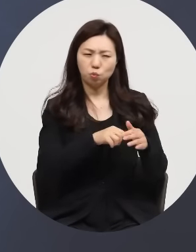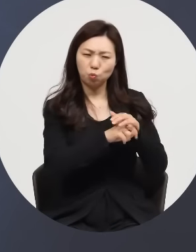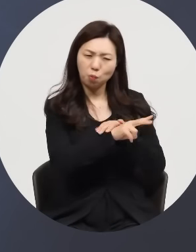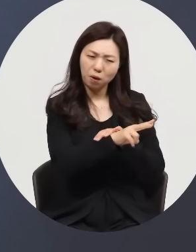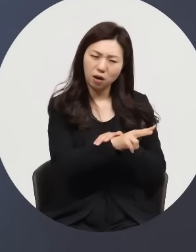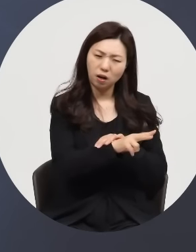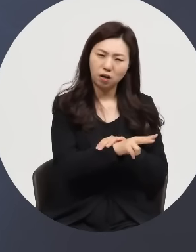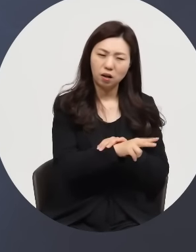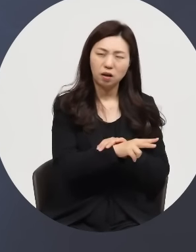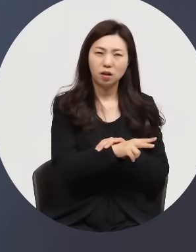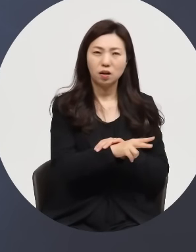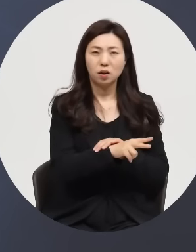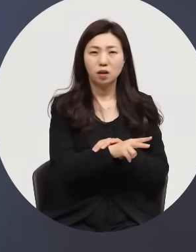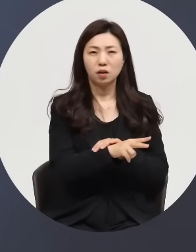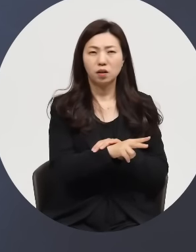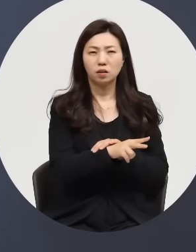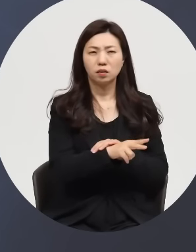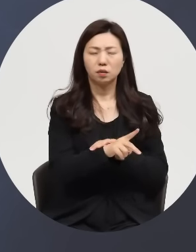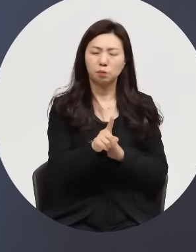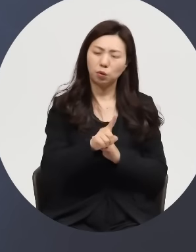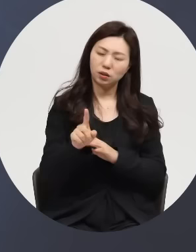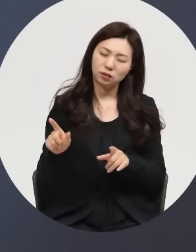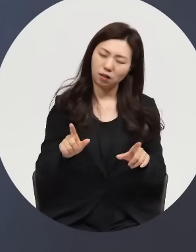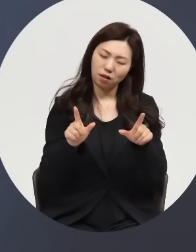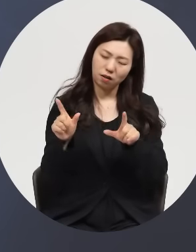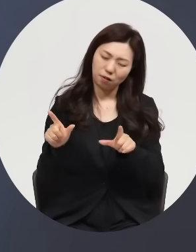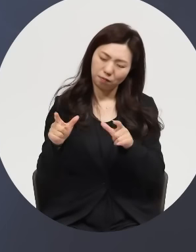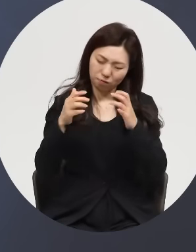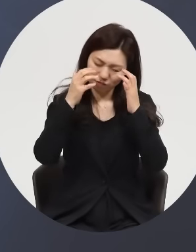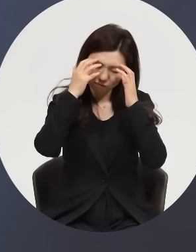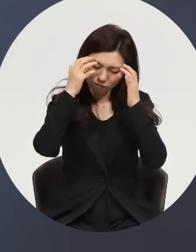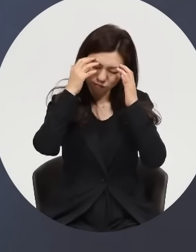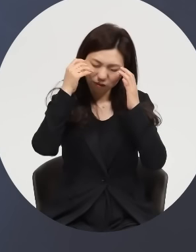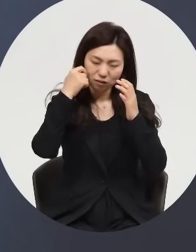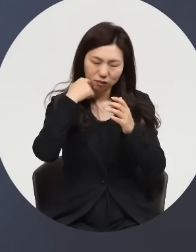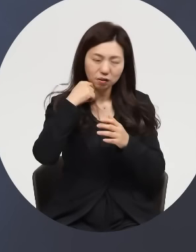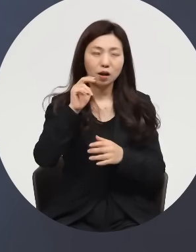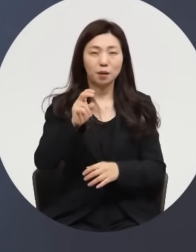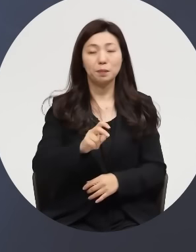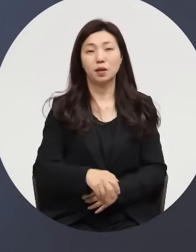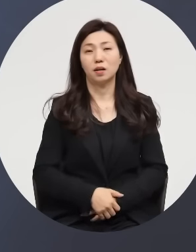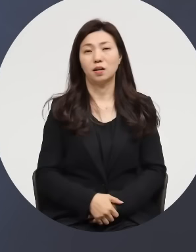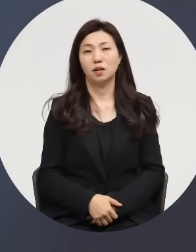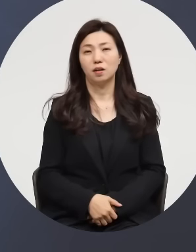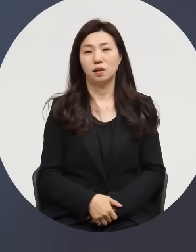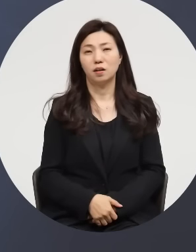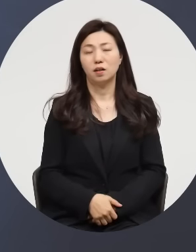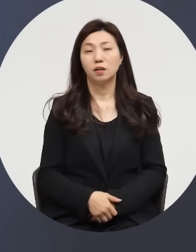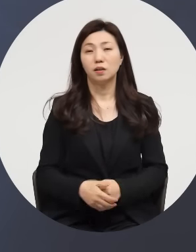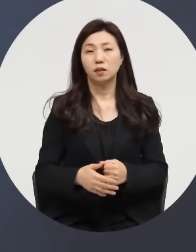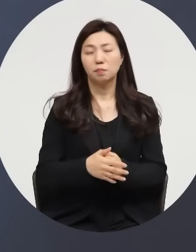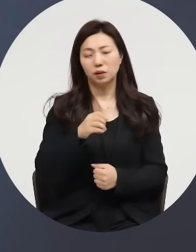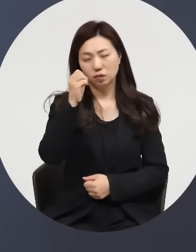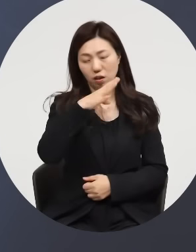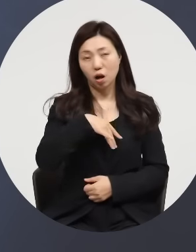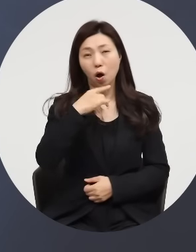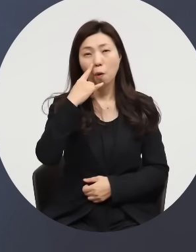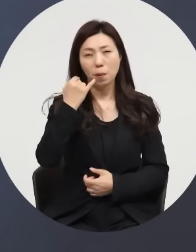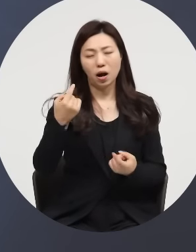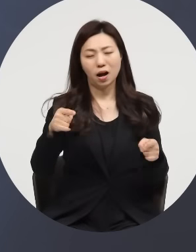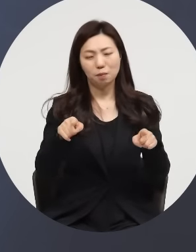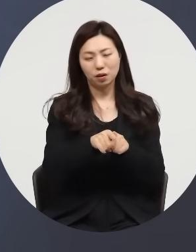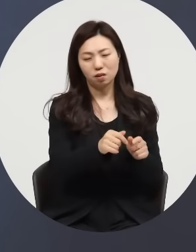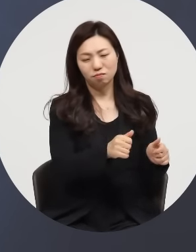혼자 도망치면은 뭔가 그 삶이 조금 괴롭게 느껴질 것 같아서 그냥